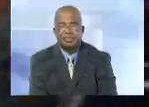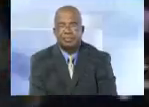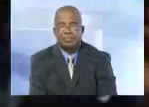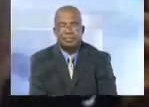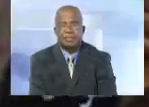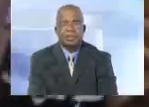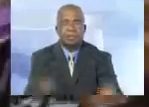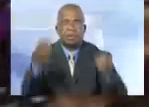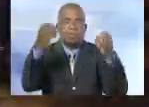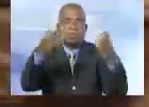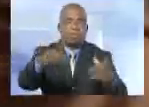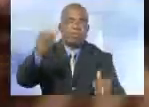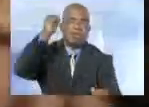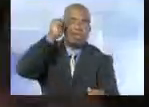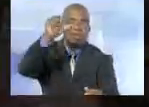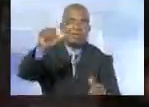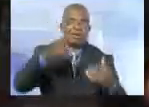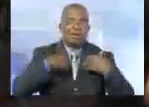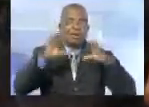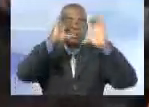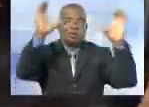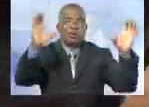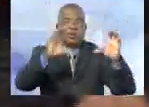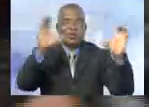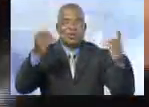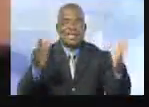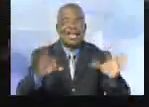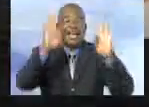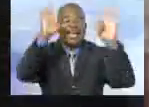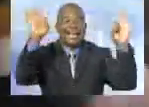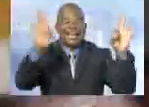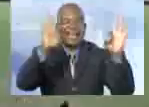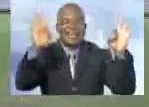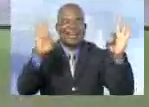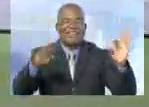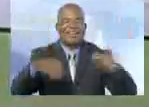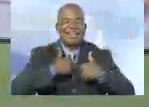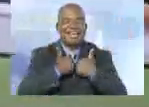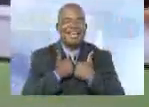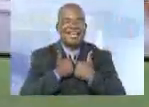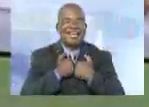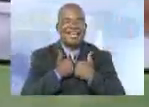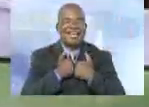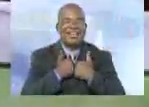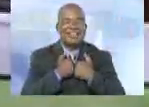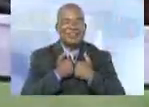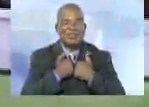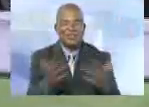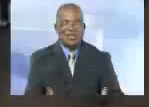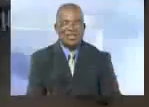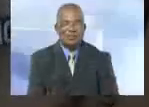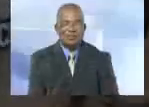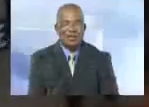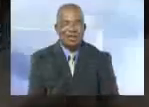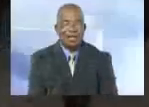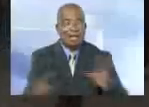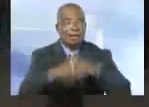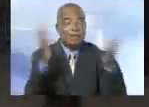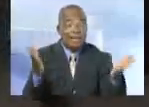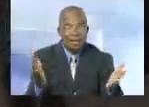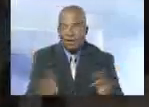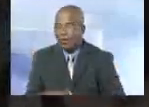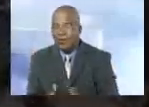Des milliers de femmes à travers le monde ont célébré jeudi à leur manière la Saint-Valentin. En Afghanistan, la fête des amoureux s'est transformée en journée de protestation